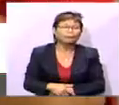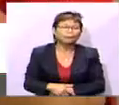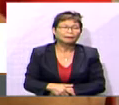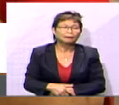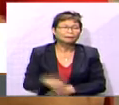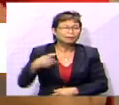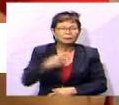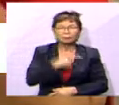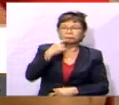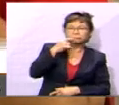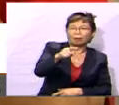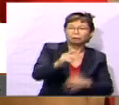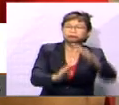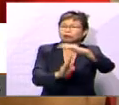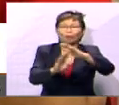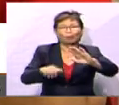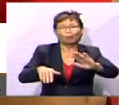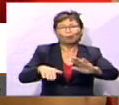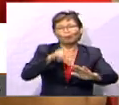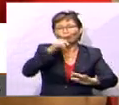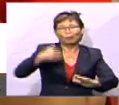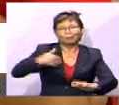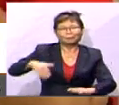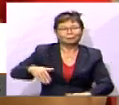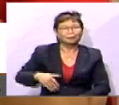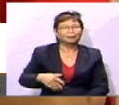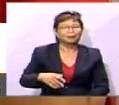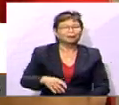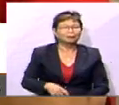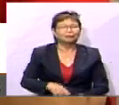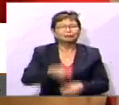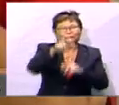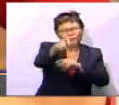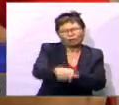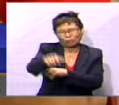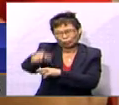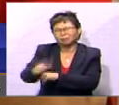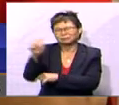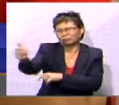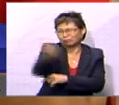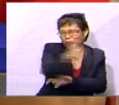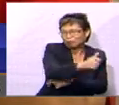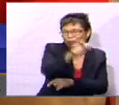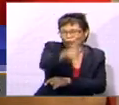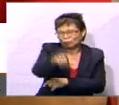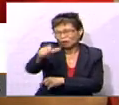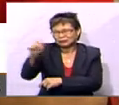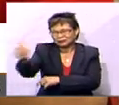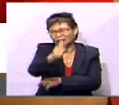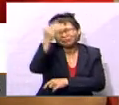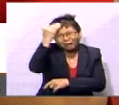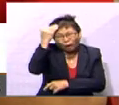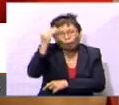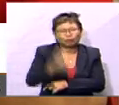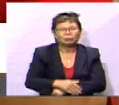Kita tak ada arahan untuk stop, tapi kita rakyat dia sendiri akan rakyat sendiri dia faham dia